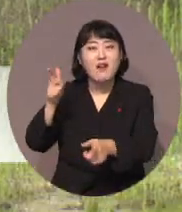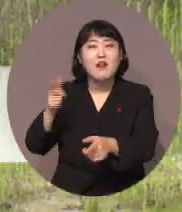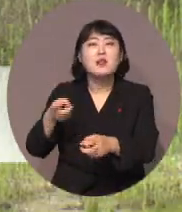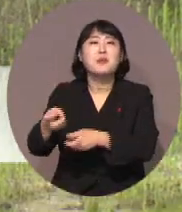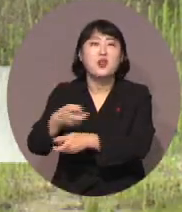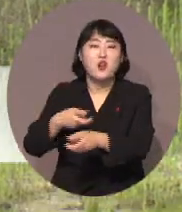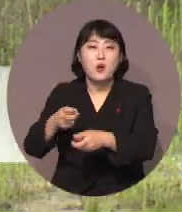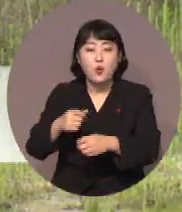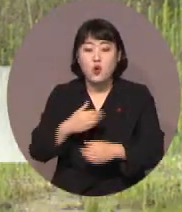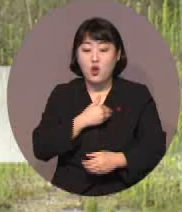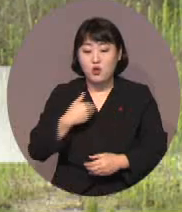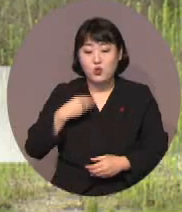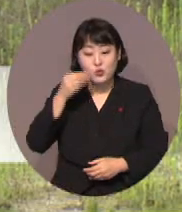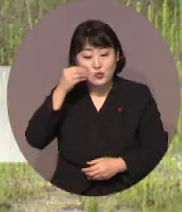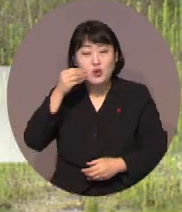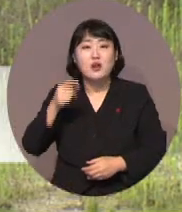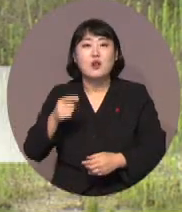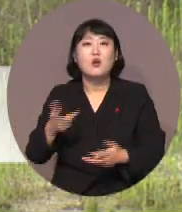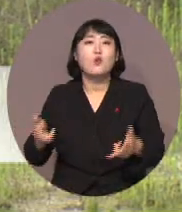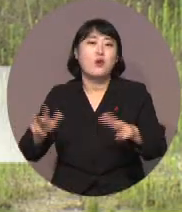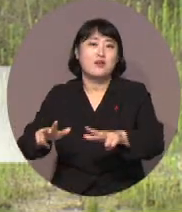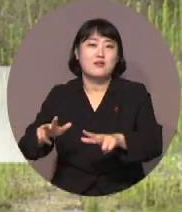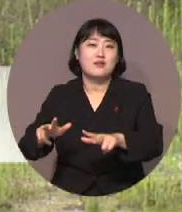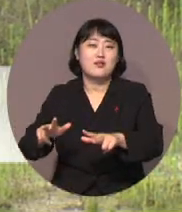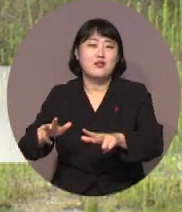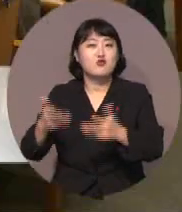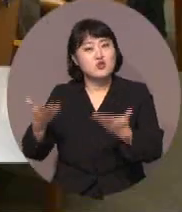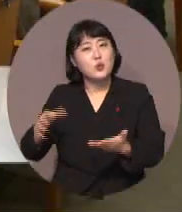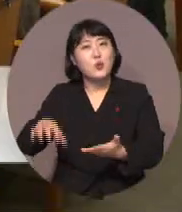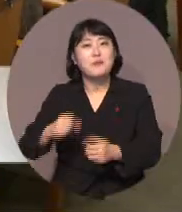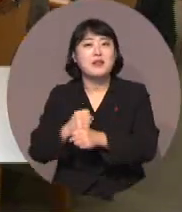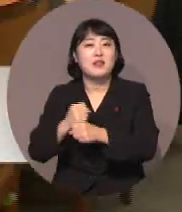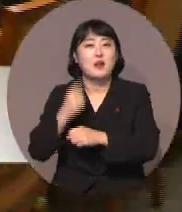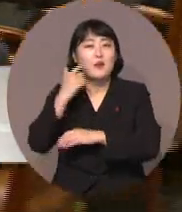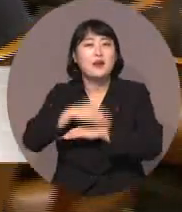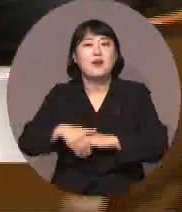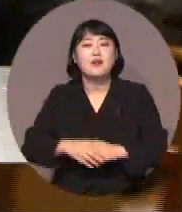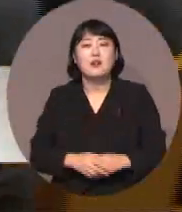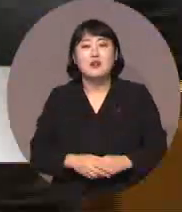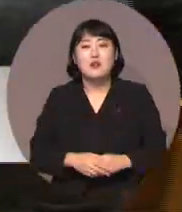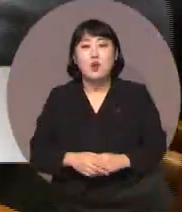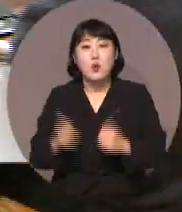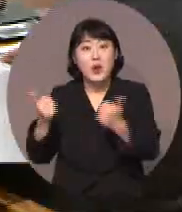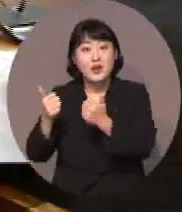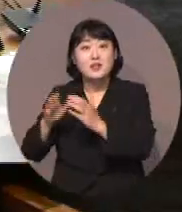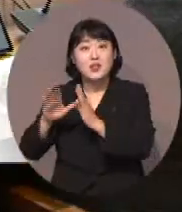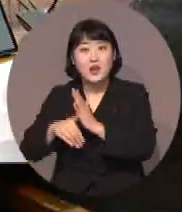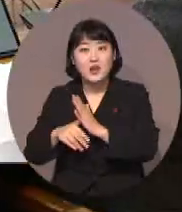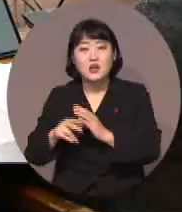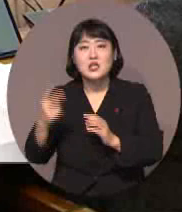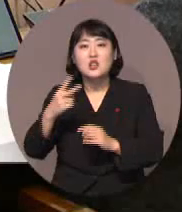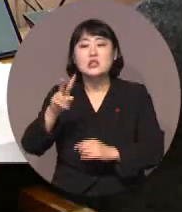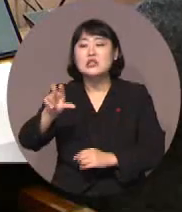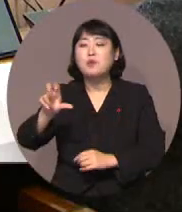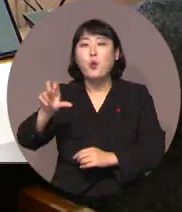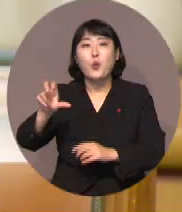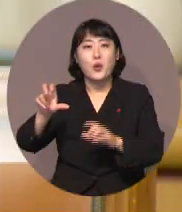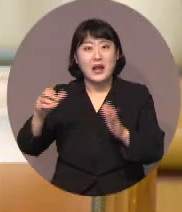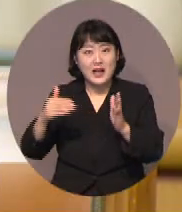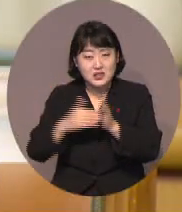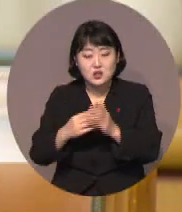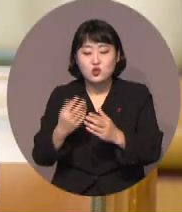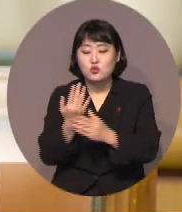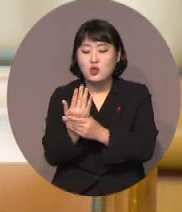여유공간은 광장으로 쓰겠다고 밝혔습니다이 시장은 앞서 확대간부회의에서 오는 2025년까지